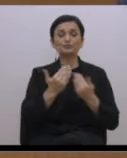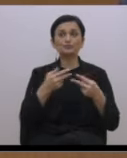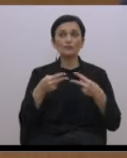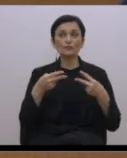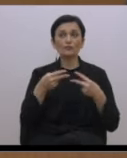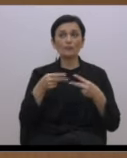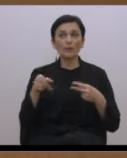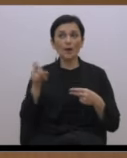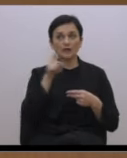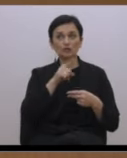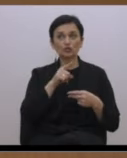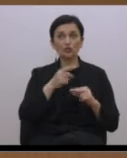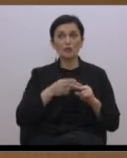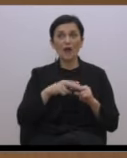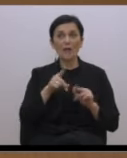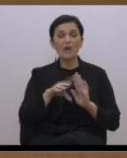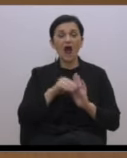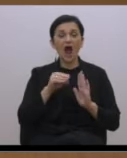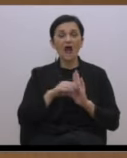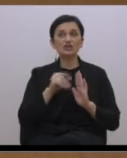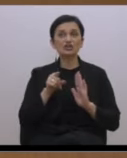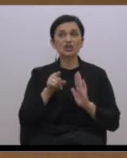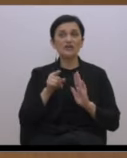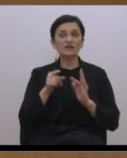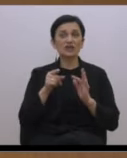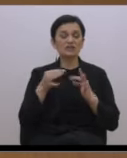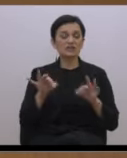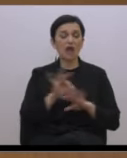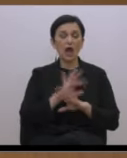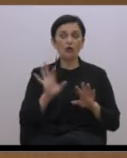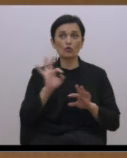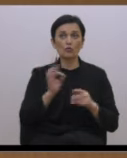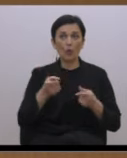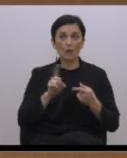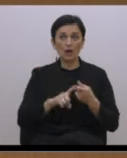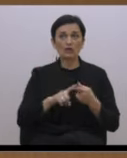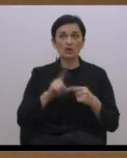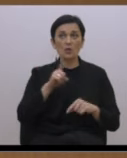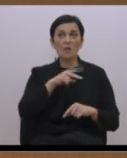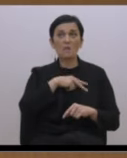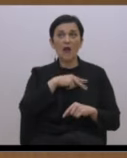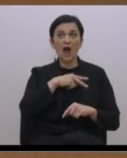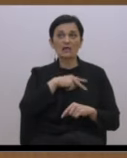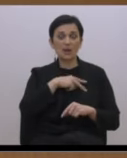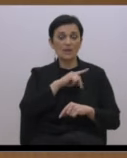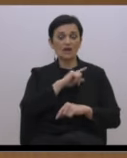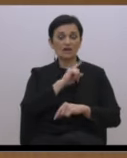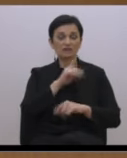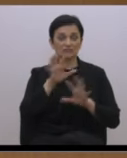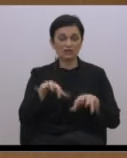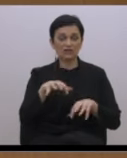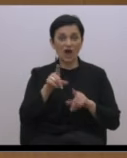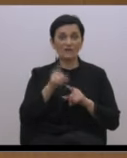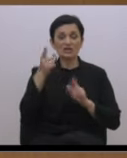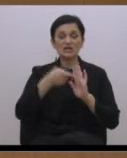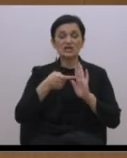პარტნიორებს ამ არჩევნების დაგმობასთან დაკავშირებით. ისევე როგორც პარლამენტის თავმჯდომარეს არც ხალხიზალას, აგარ უკან